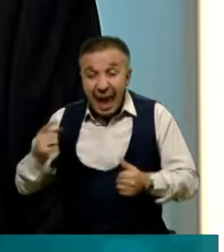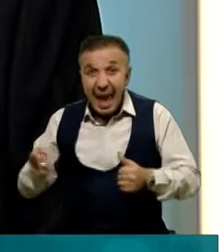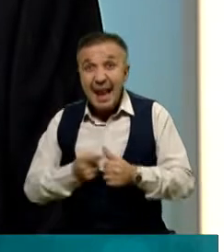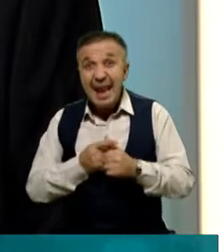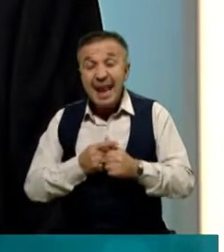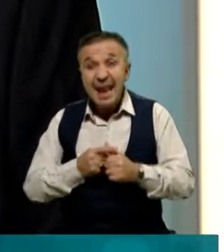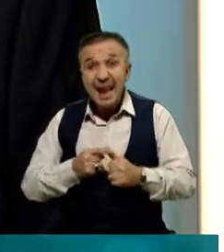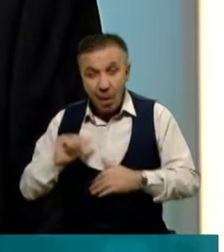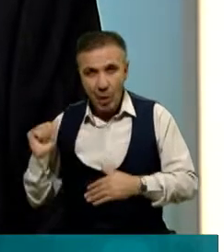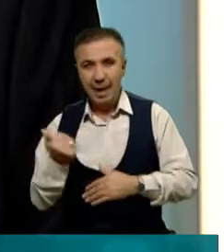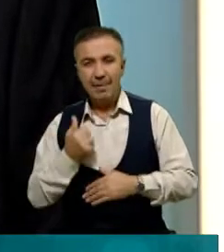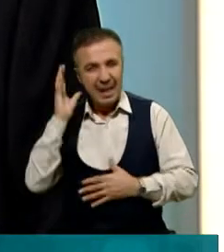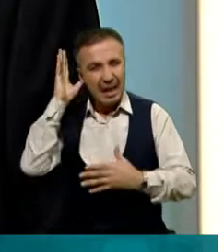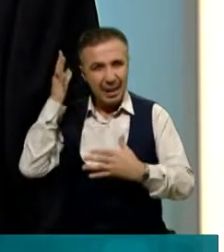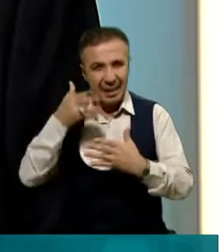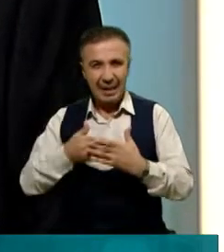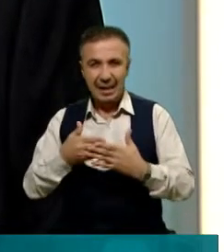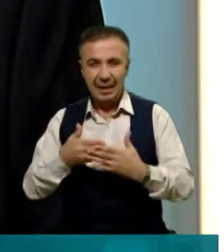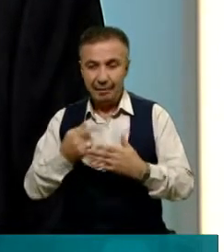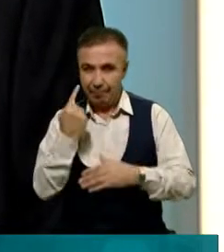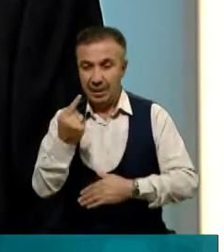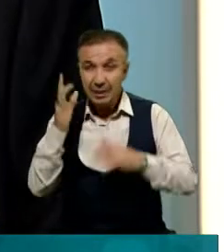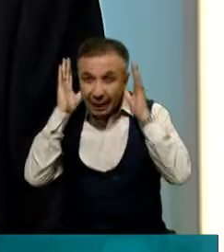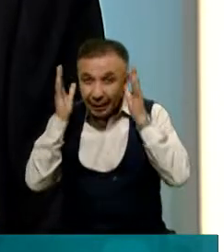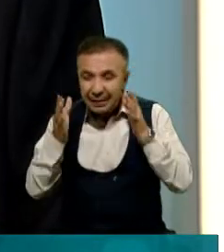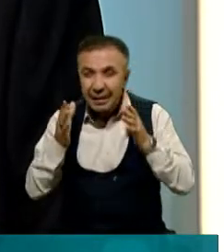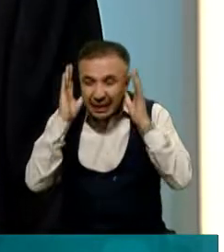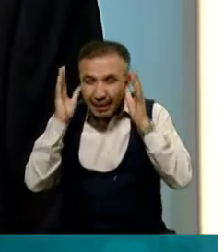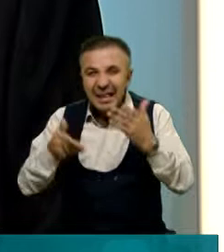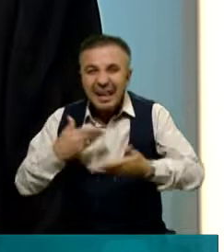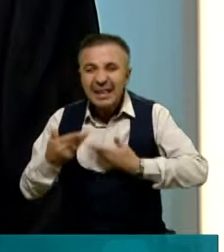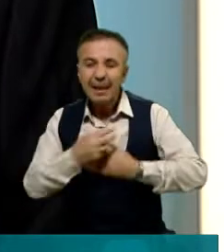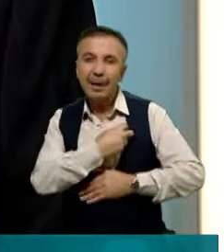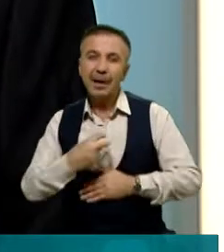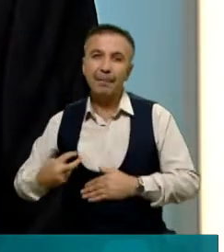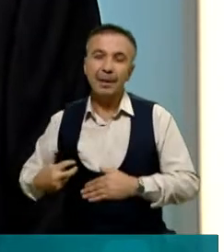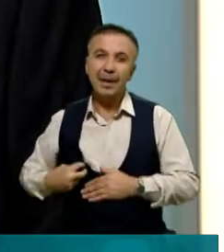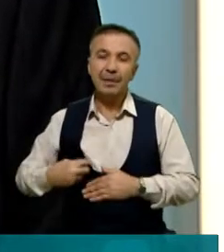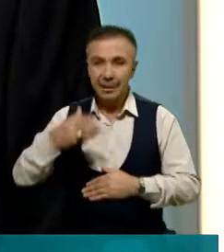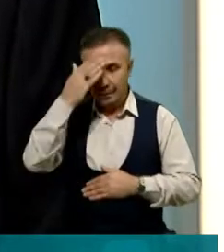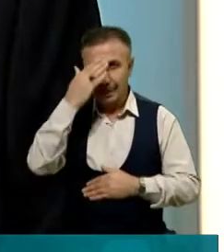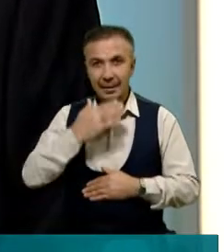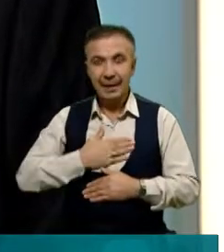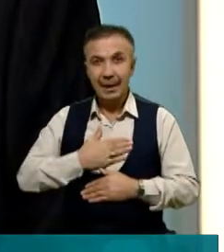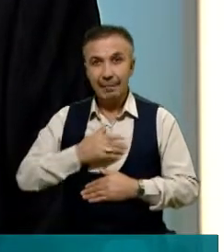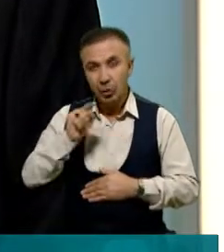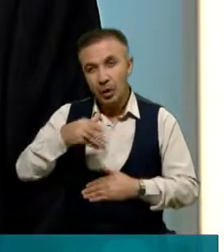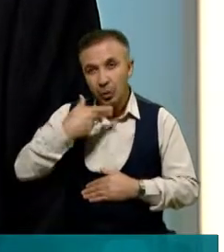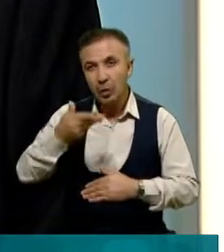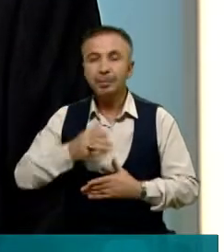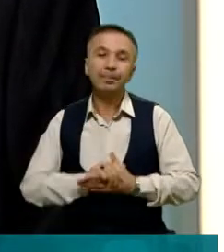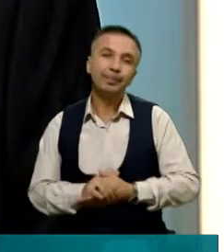her zaman konuşuyoruz namazı tarif ederken Peygamberimiz aleyhissalâtü vesselam buyuruyorlar ki